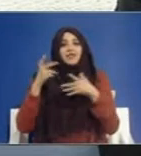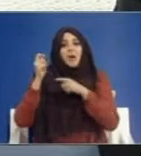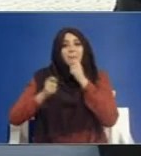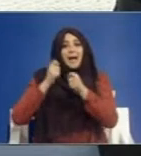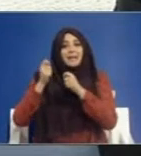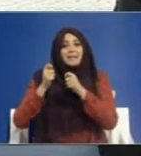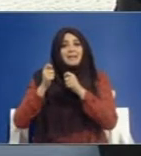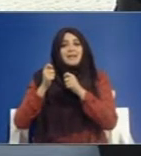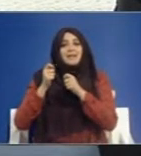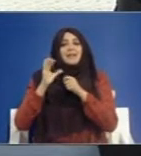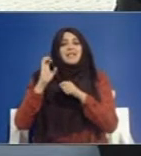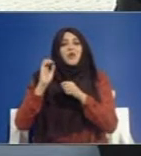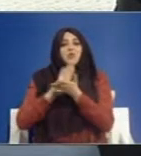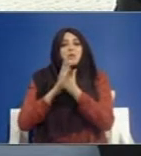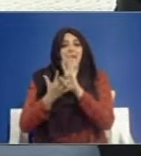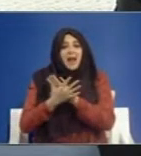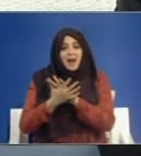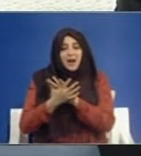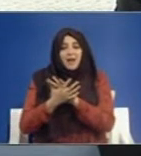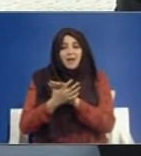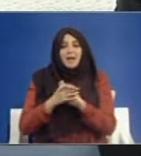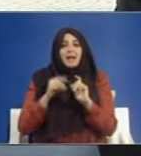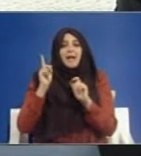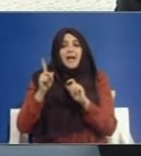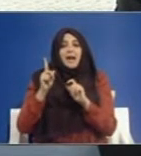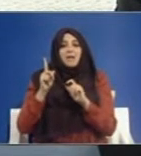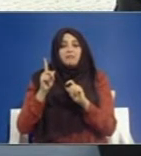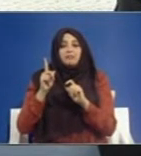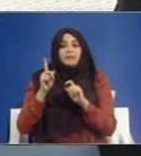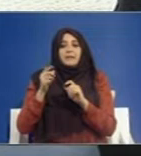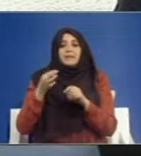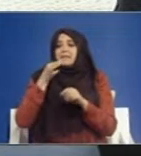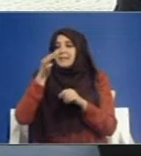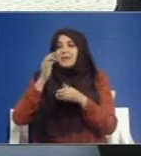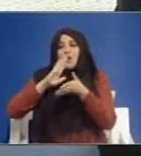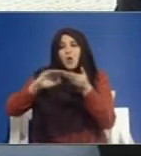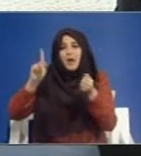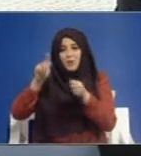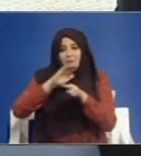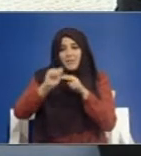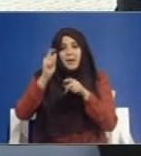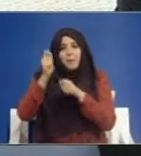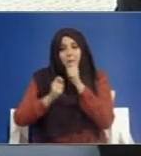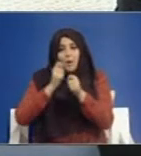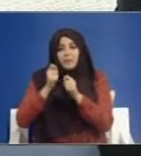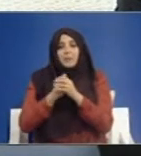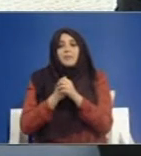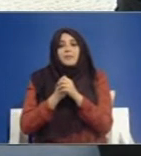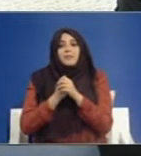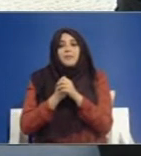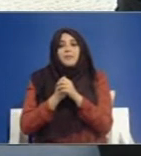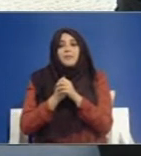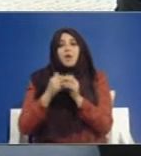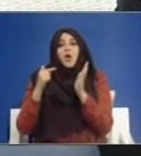الاجتماعية. إيه؟ هذه السلفية مش أنا اللي درتها بعد إنسان دارها لي. إيه؟ المهم أنا نهار